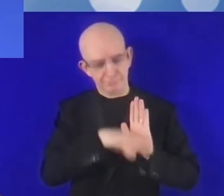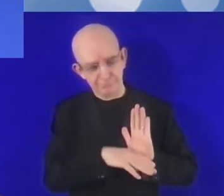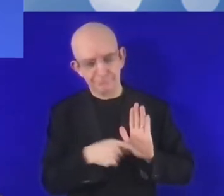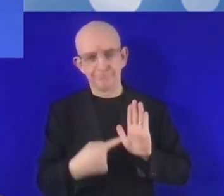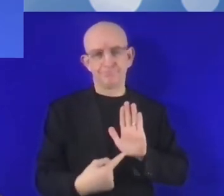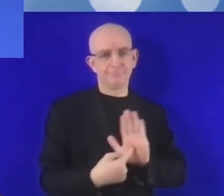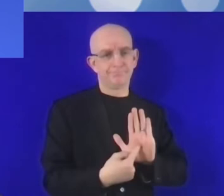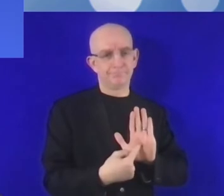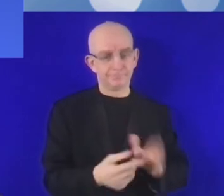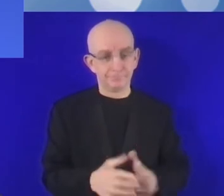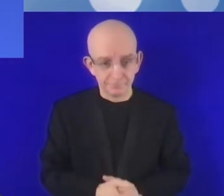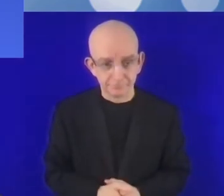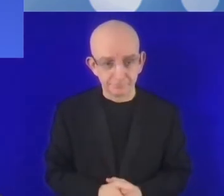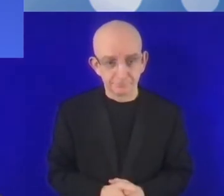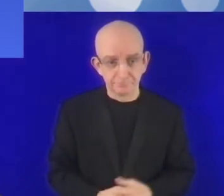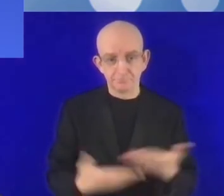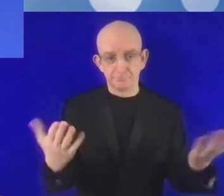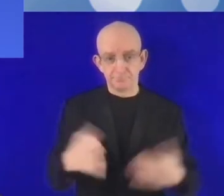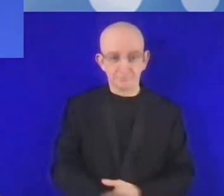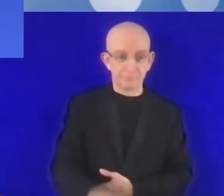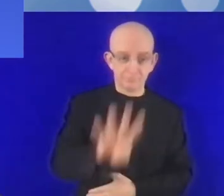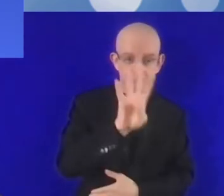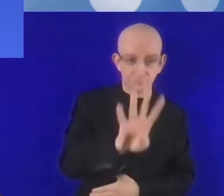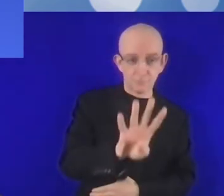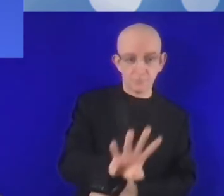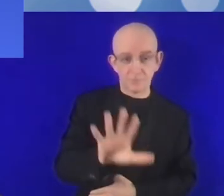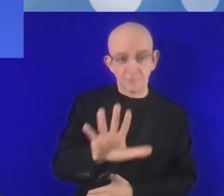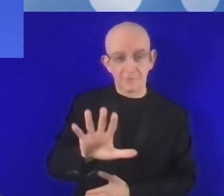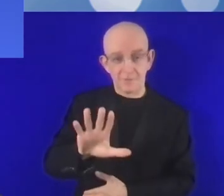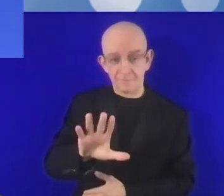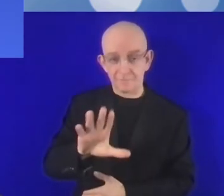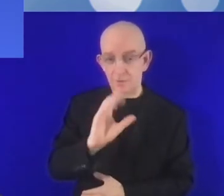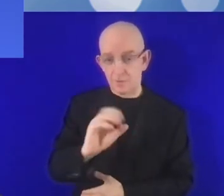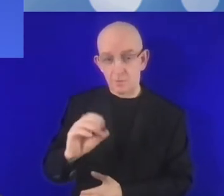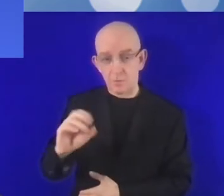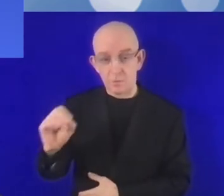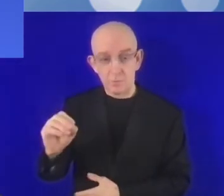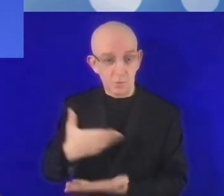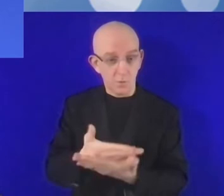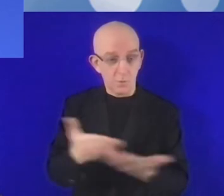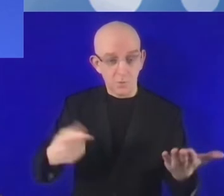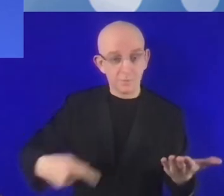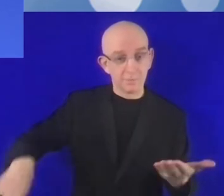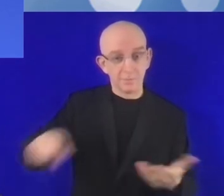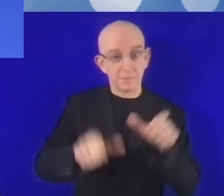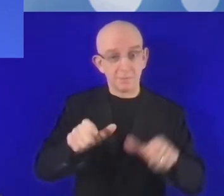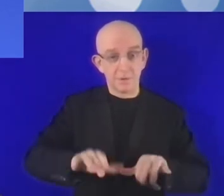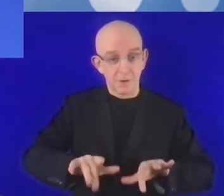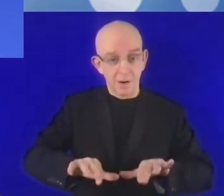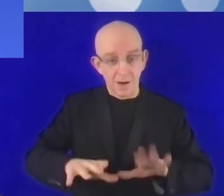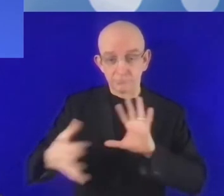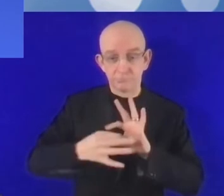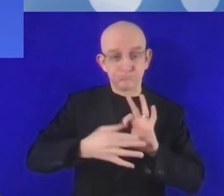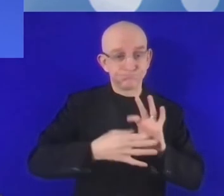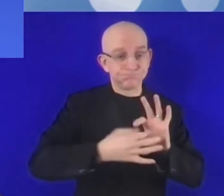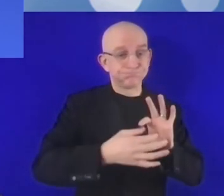Donc présents ici physiquement, des gens venant de divers continents, de plusieurs dizaines de pays. C'est ce qui